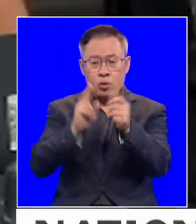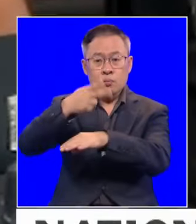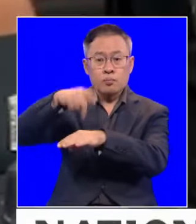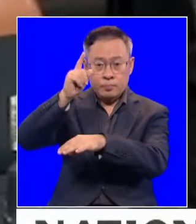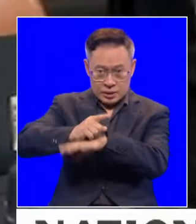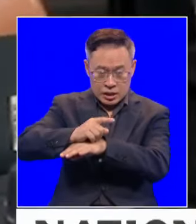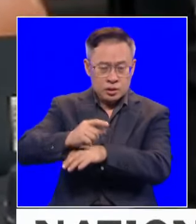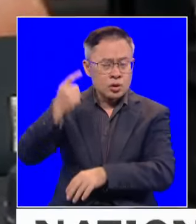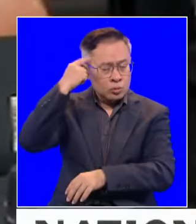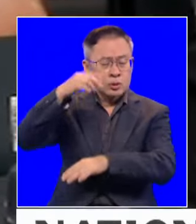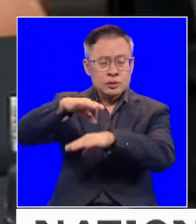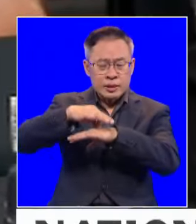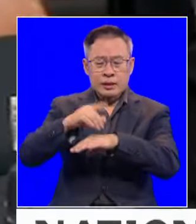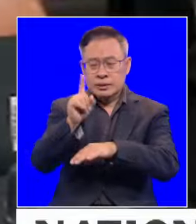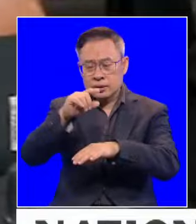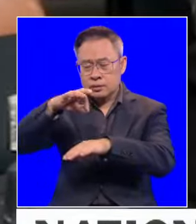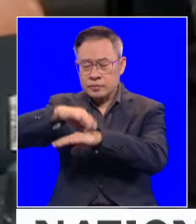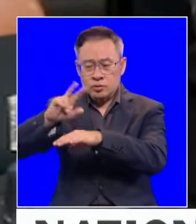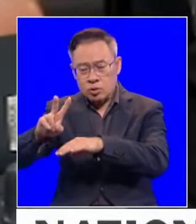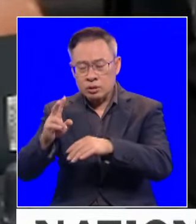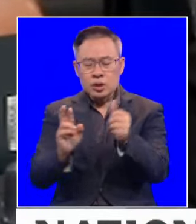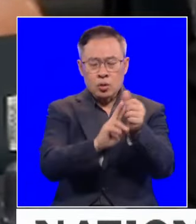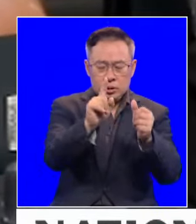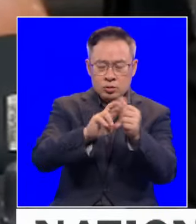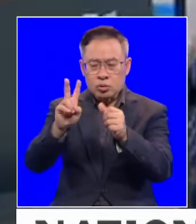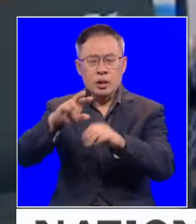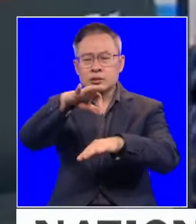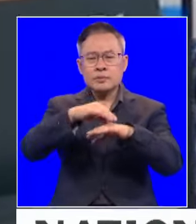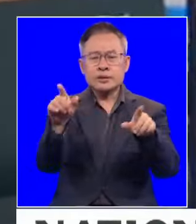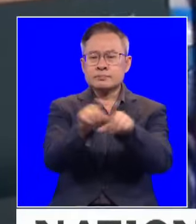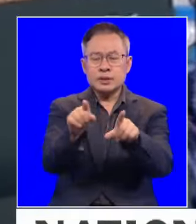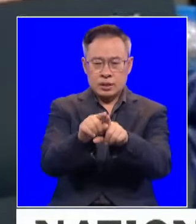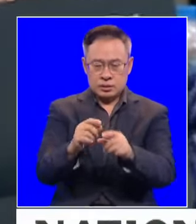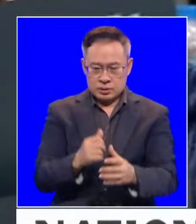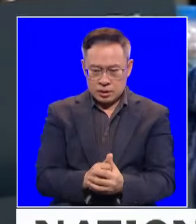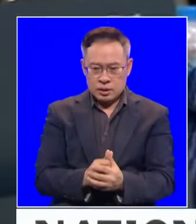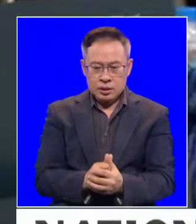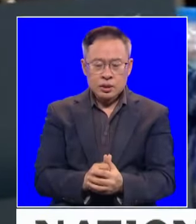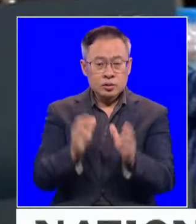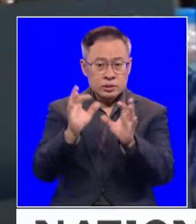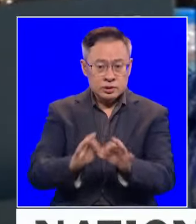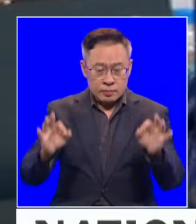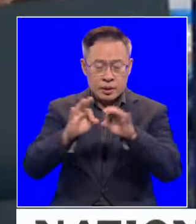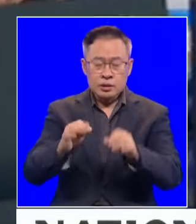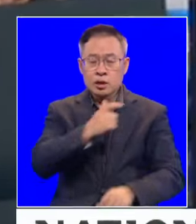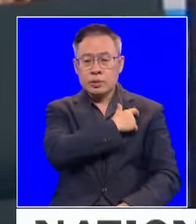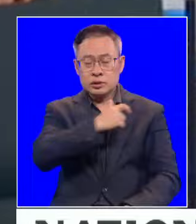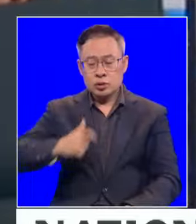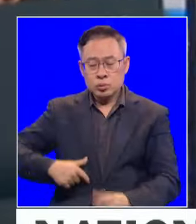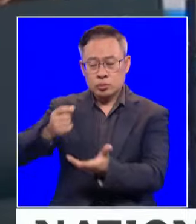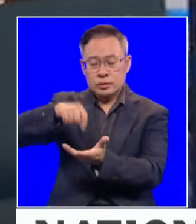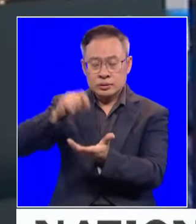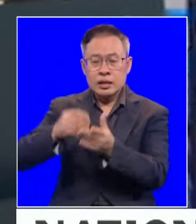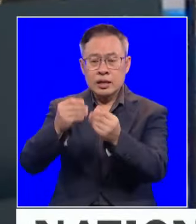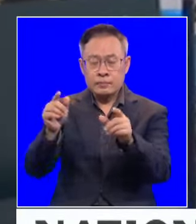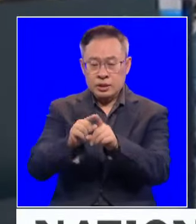ตำแหน่งใดก็ไม่แตกต่างกันและตำแหน่งดังกล่าวไม่ว่าจะลำดับใดก็เป็นตำแหน่งที่ได้รับการโปรดเกล้าซึ่งหากลาออก